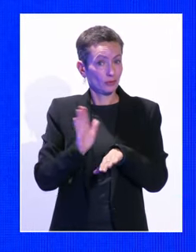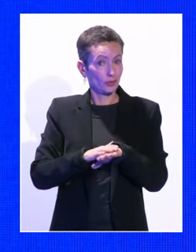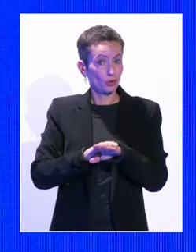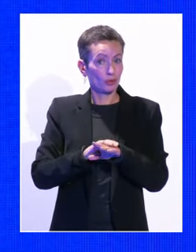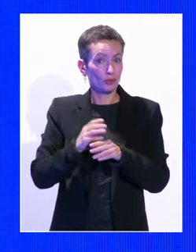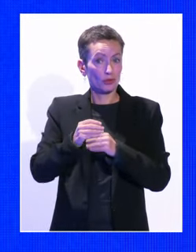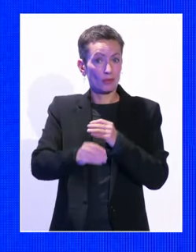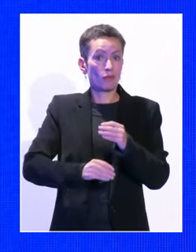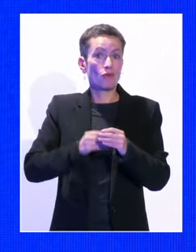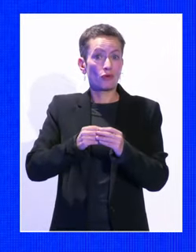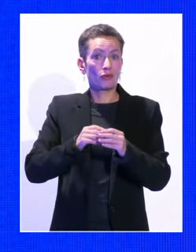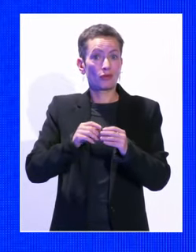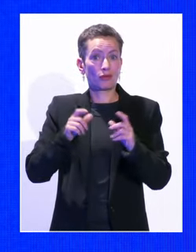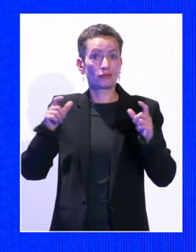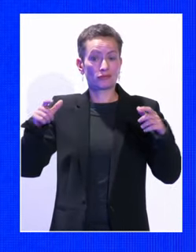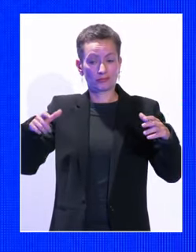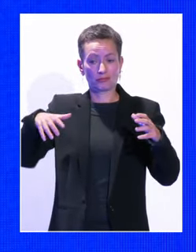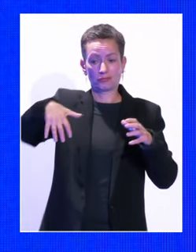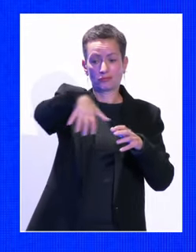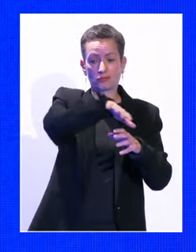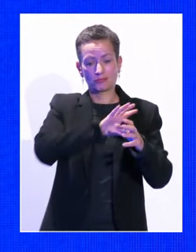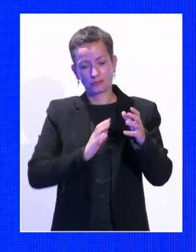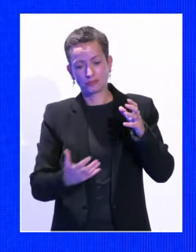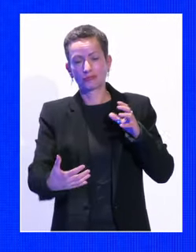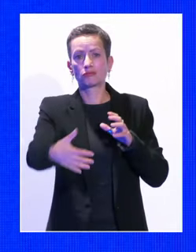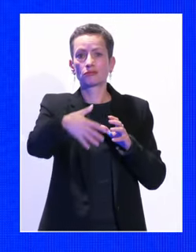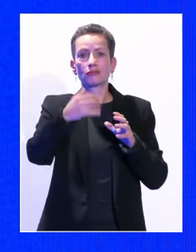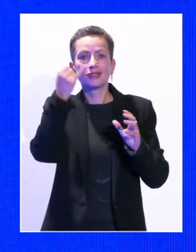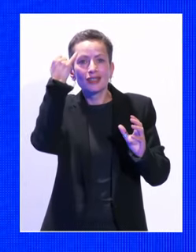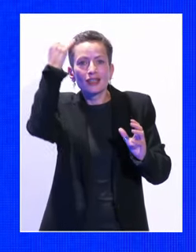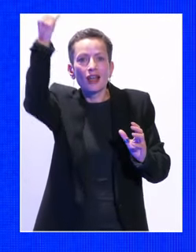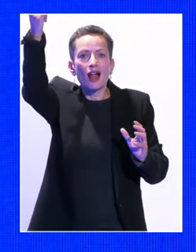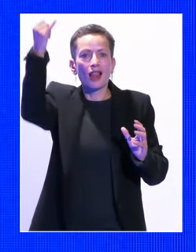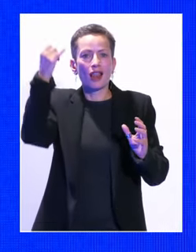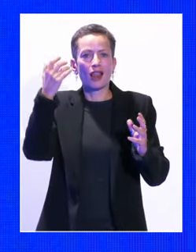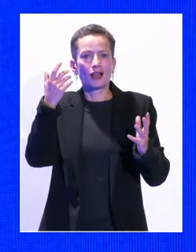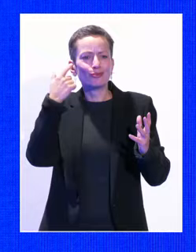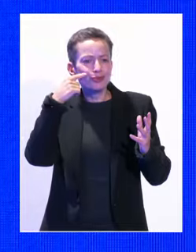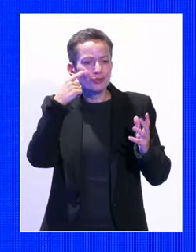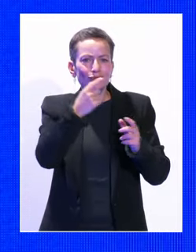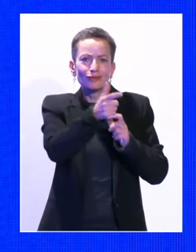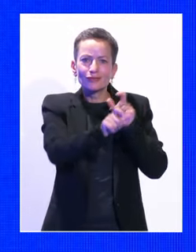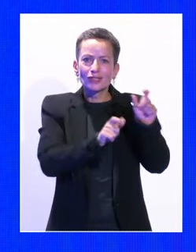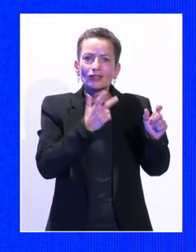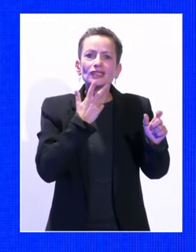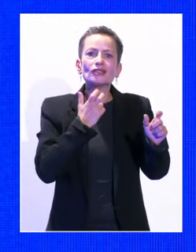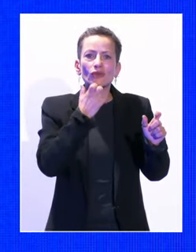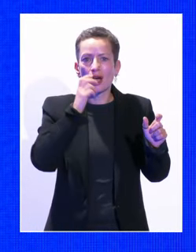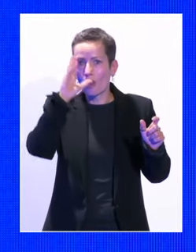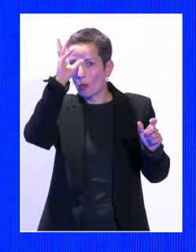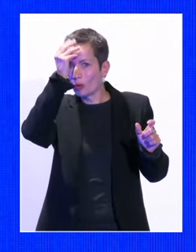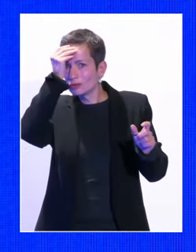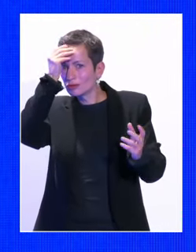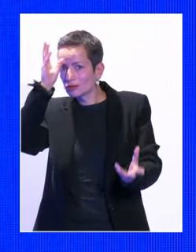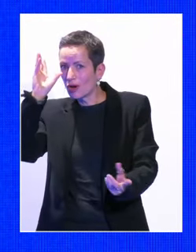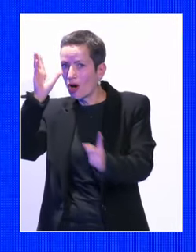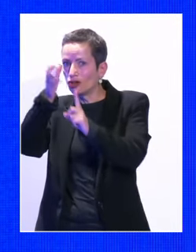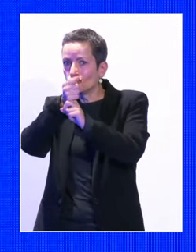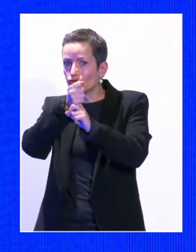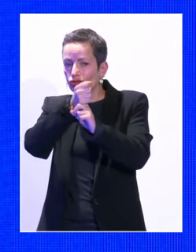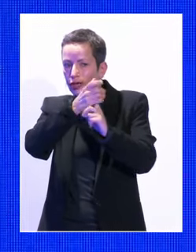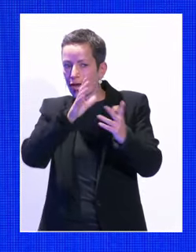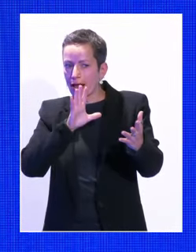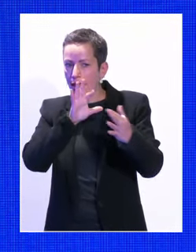le monde cet idéal qui veut associer les citoyens à la conscience des enjeux et à